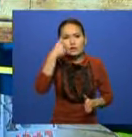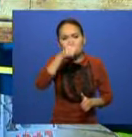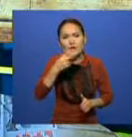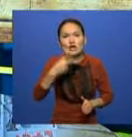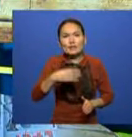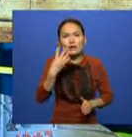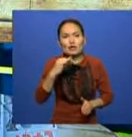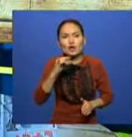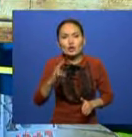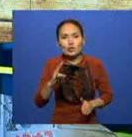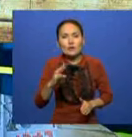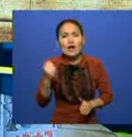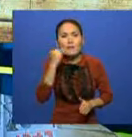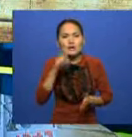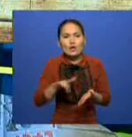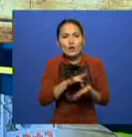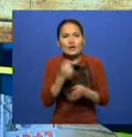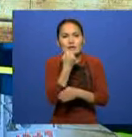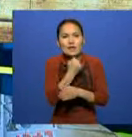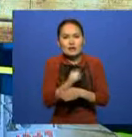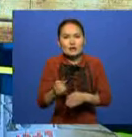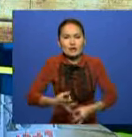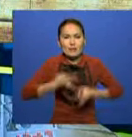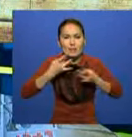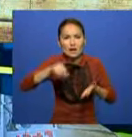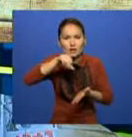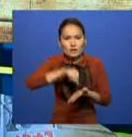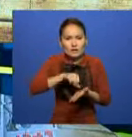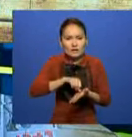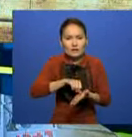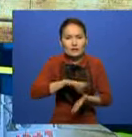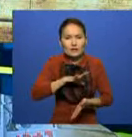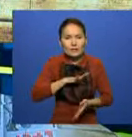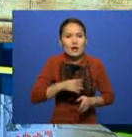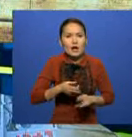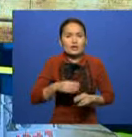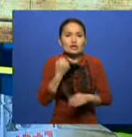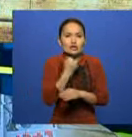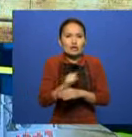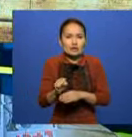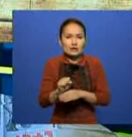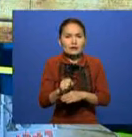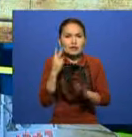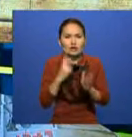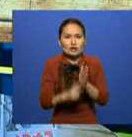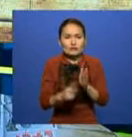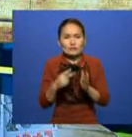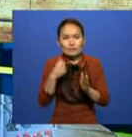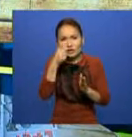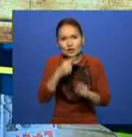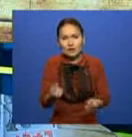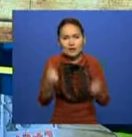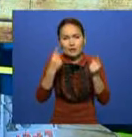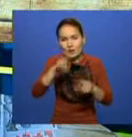өткен жеңіс шеруіне қатысып, тарихи оқиғаны өз көзімен көрген Меңжан Әбдірахманов. Жеңістің 70 жылдығы қарсаңында елбасынан